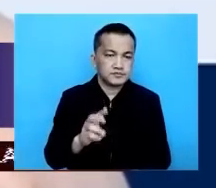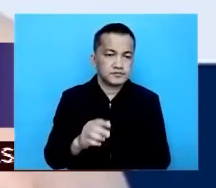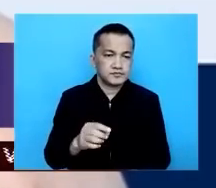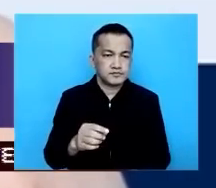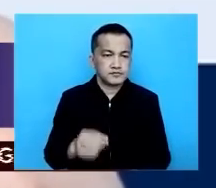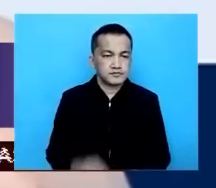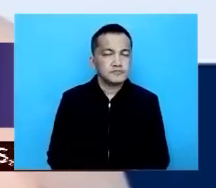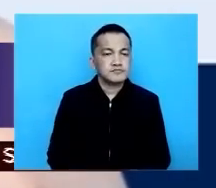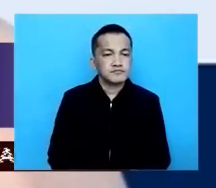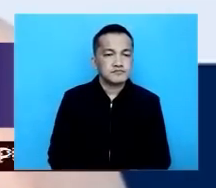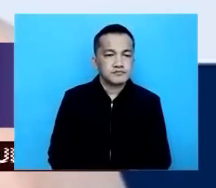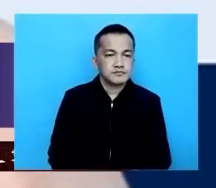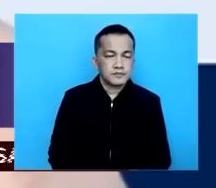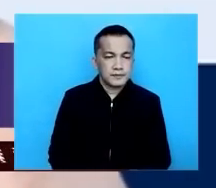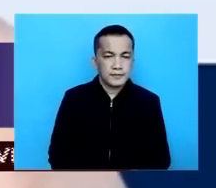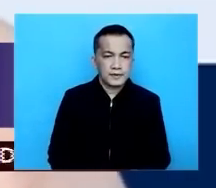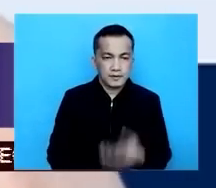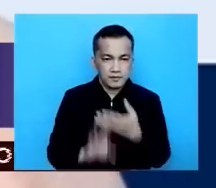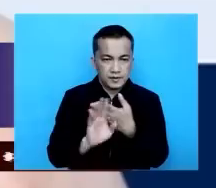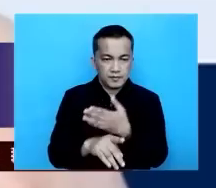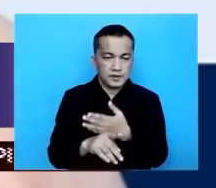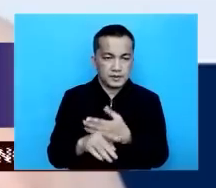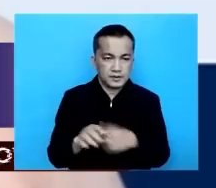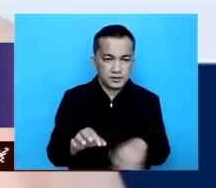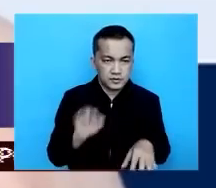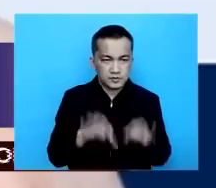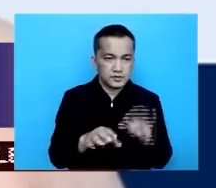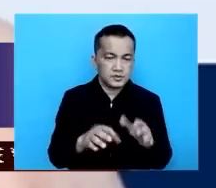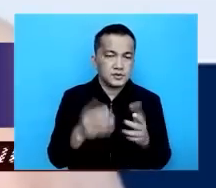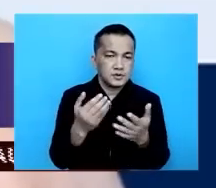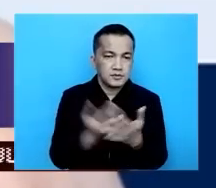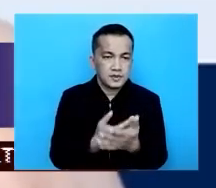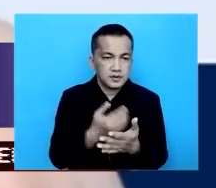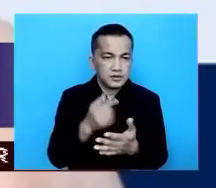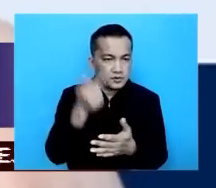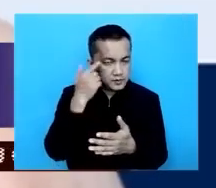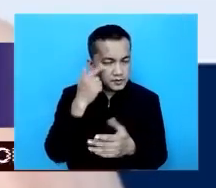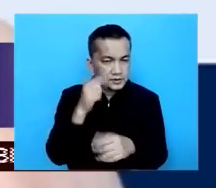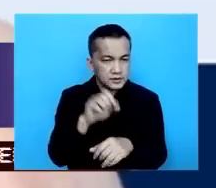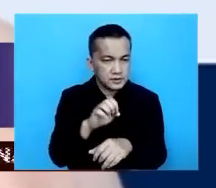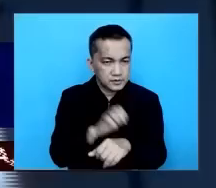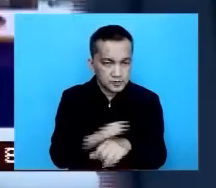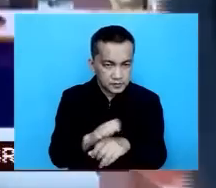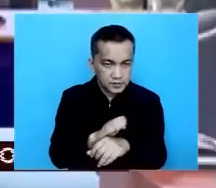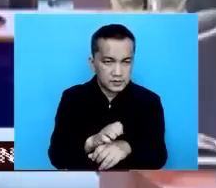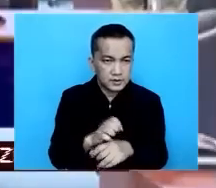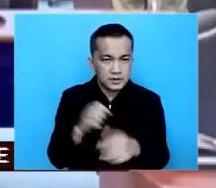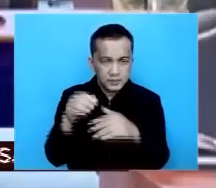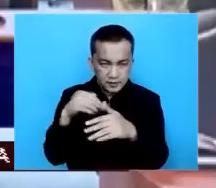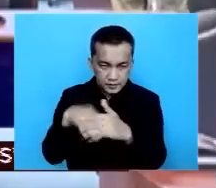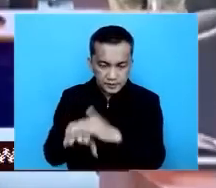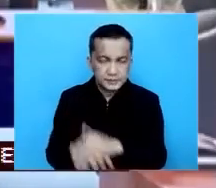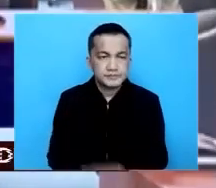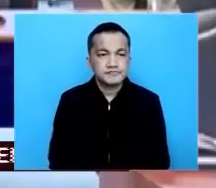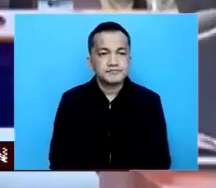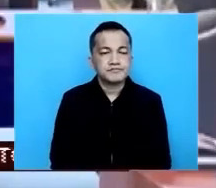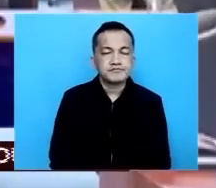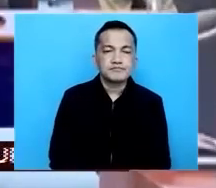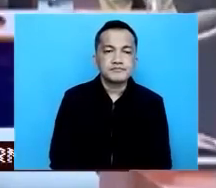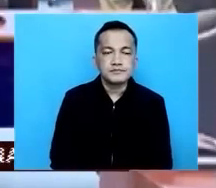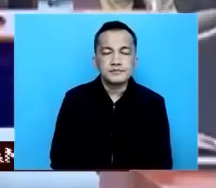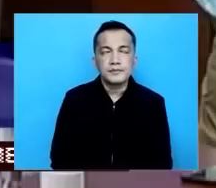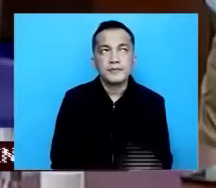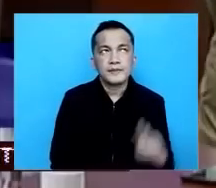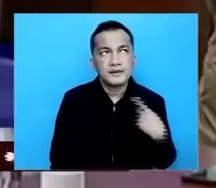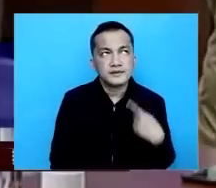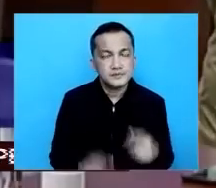yung contribution ng mga bago na mga government employees na papasok. Mayroong ding bersyon ng Senado